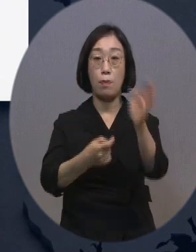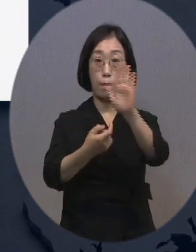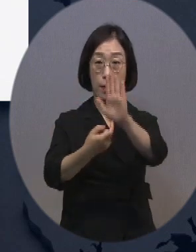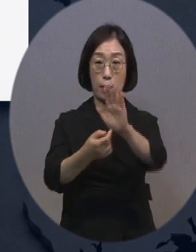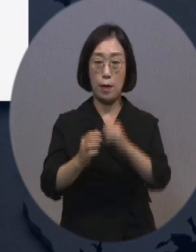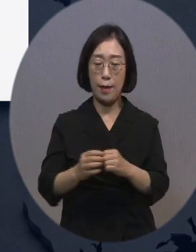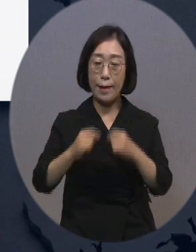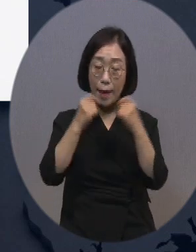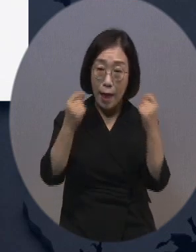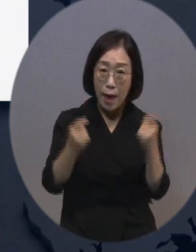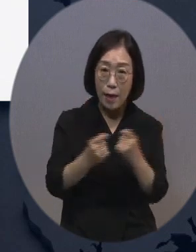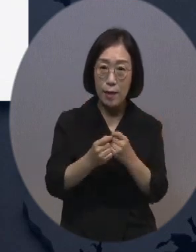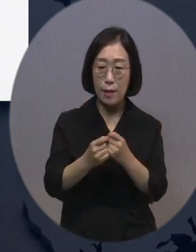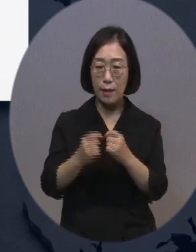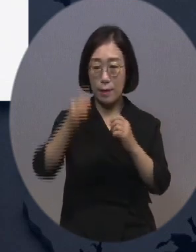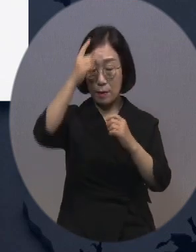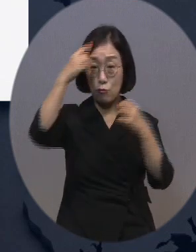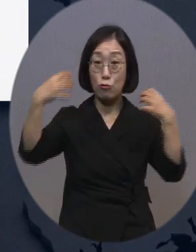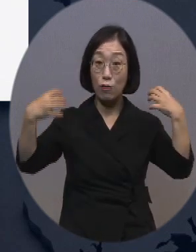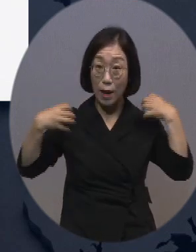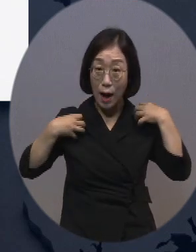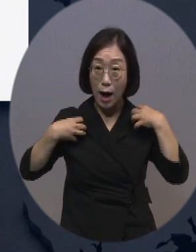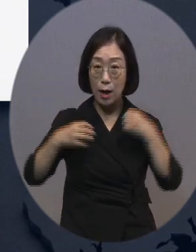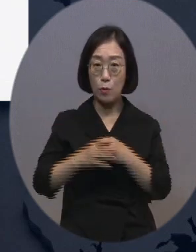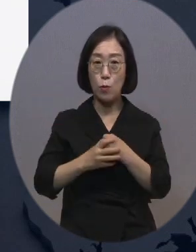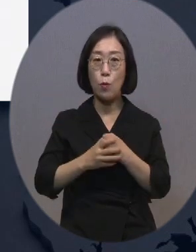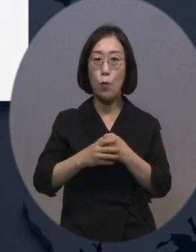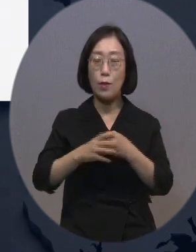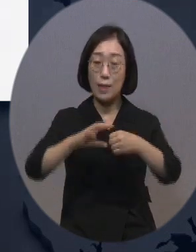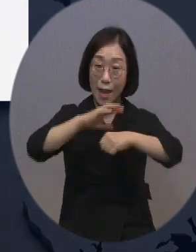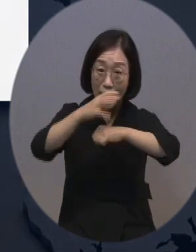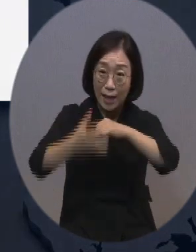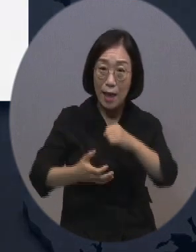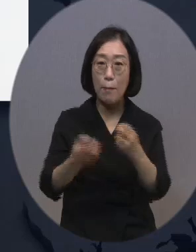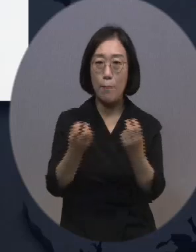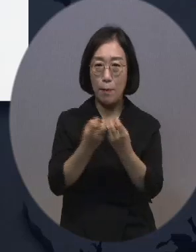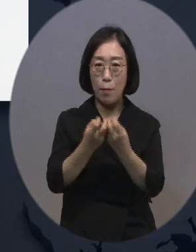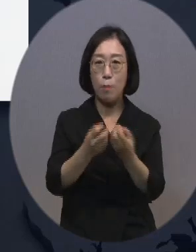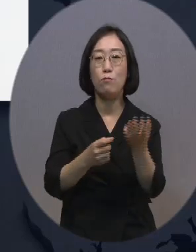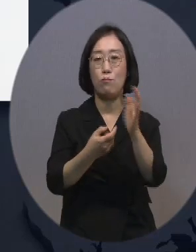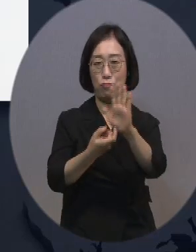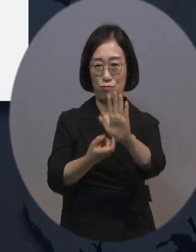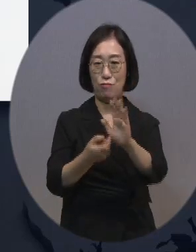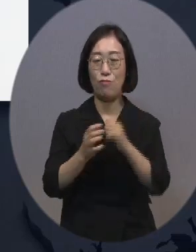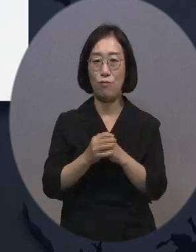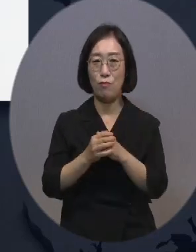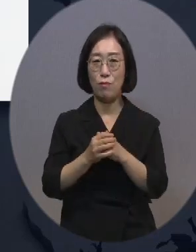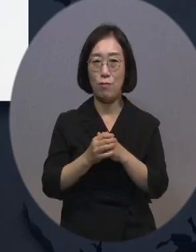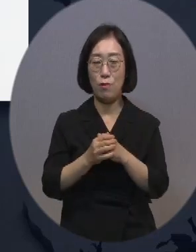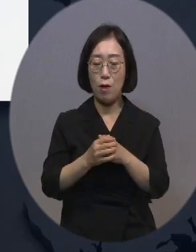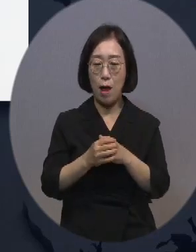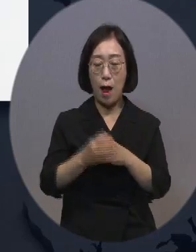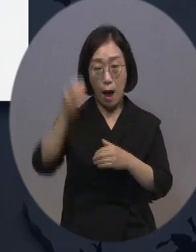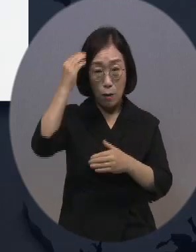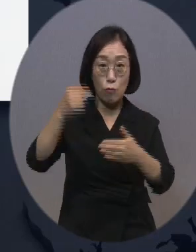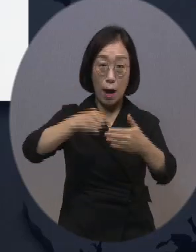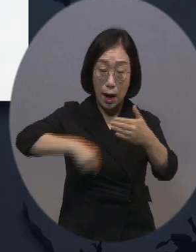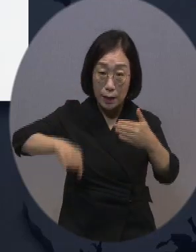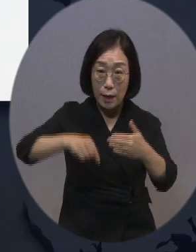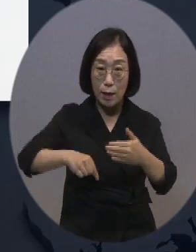개인, 국가, 세계의 3대 통일 비전을 제시하고 있습니다. 통일 추진 전략을 국내와 북한, 국제로 나눠서